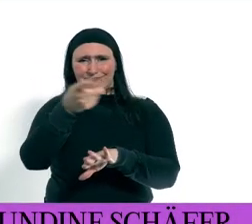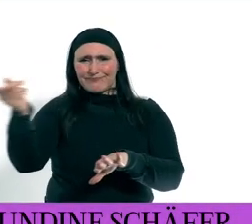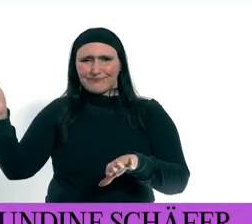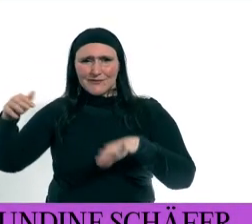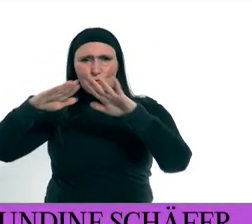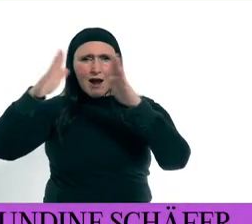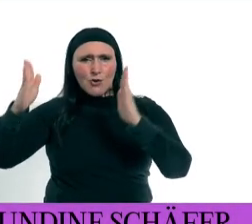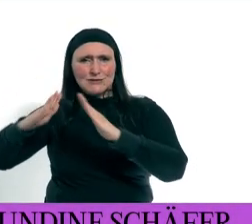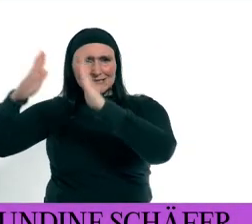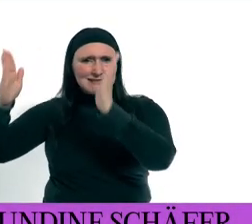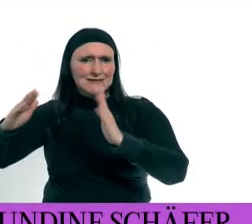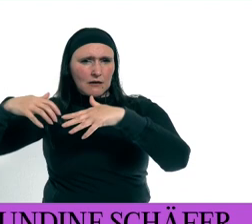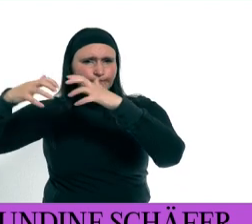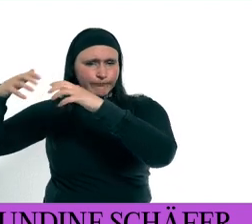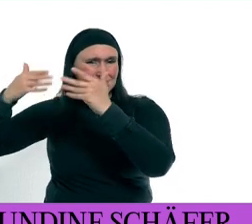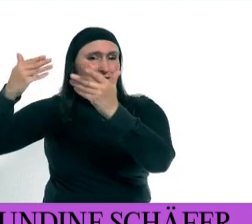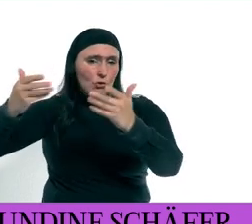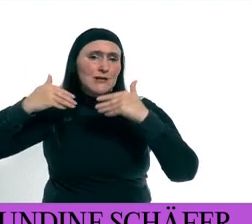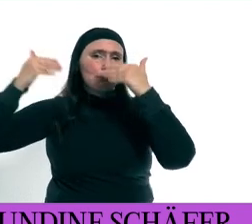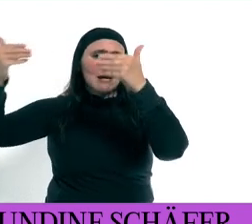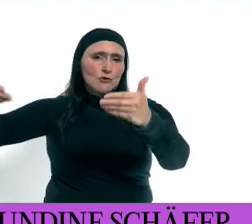dem Musterhaus sehr schön